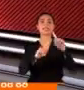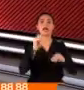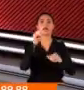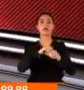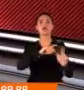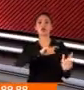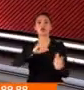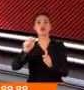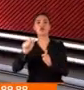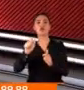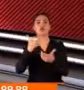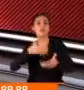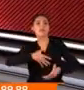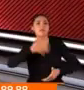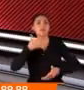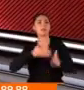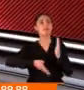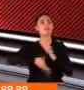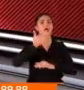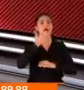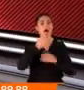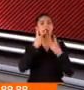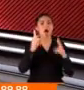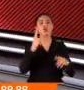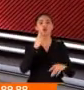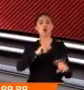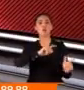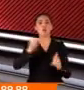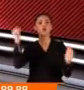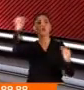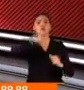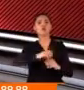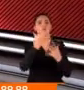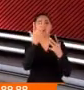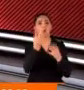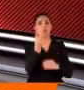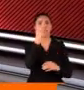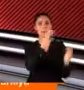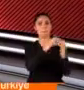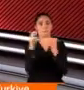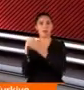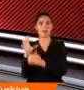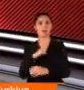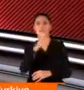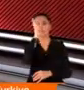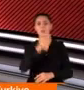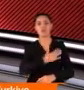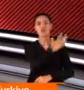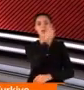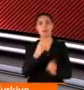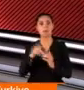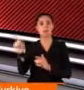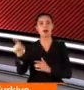Siyasette göçmen karşıtlığının, daha net söyleyelim, mülteci düşmanlığının kalesi olarak bilinen iki parti var. CHP ve İYİ Parti.